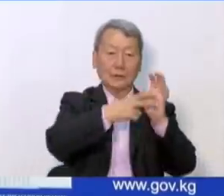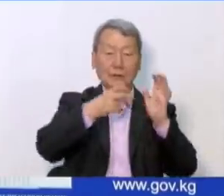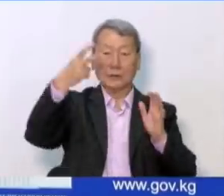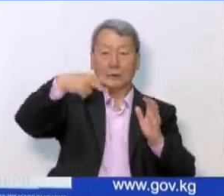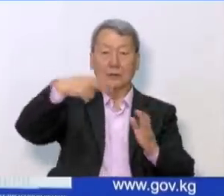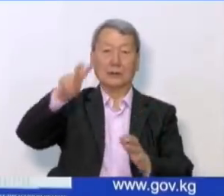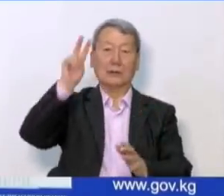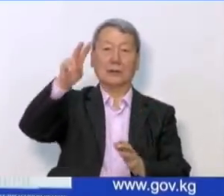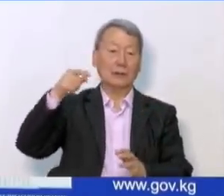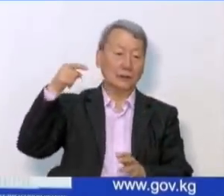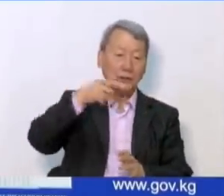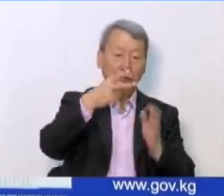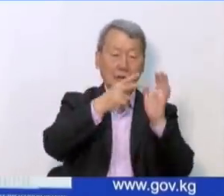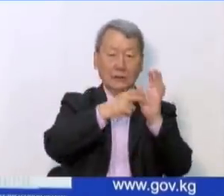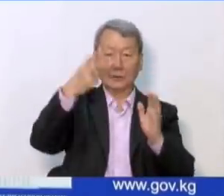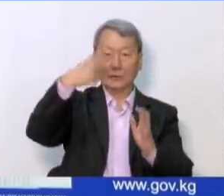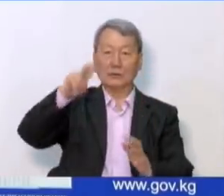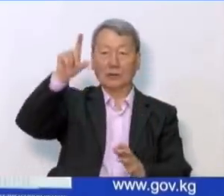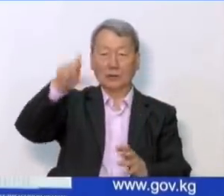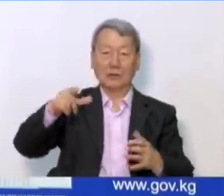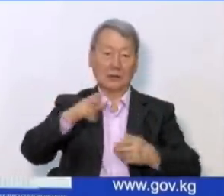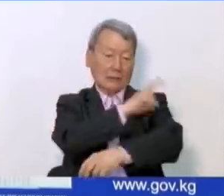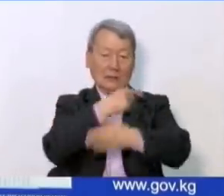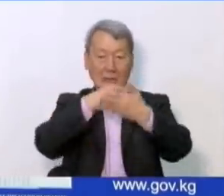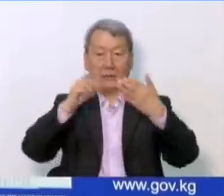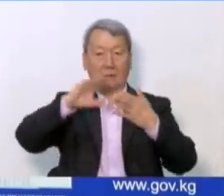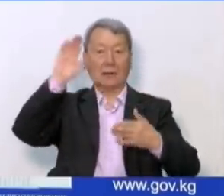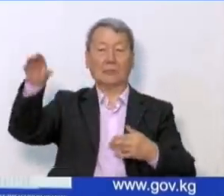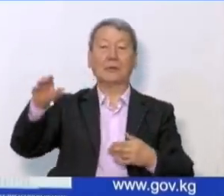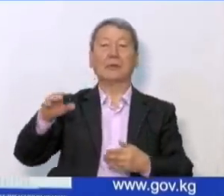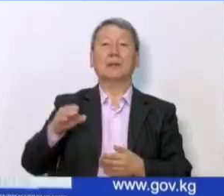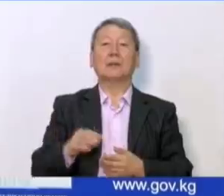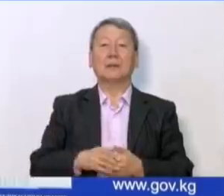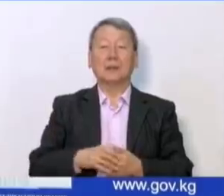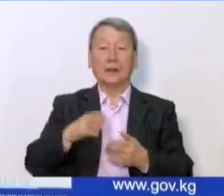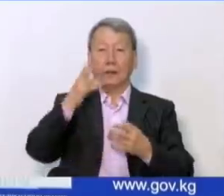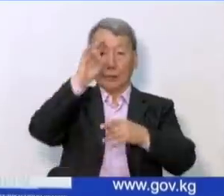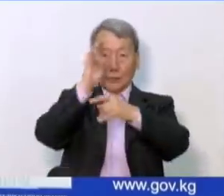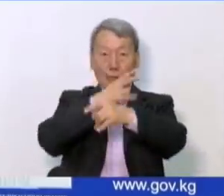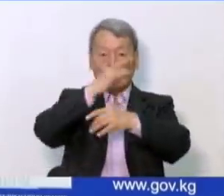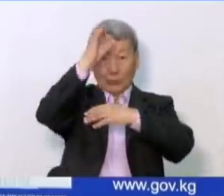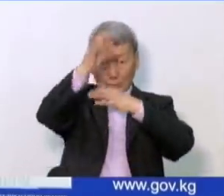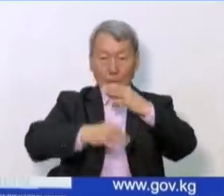1722 бейтап айығып, мына орканадан шығып отырады. Бір сутка ішінде